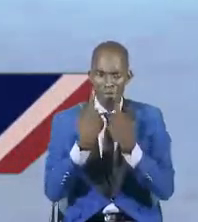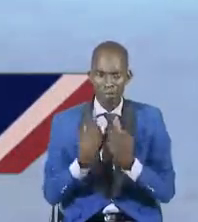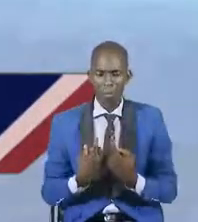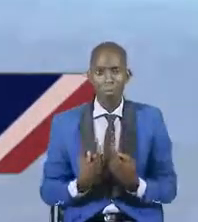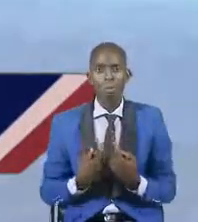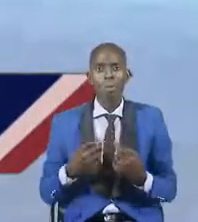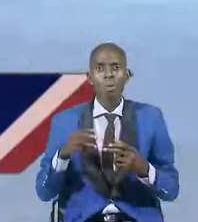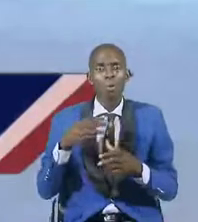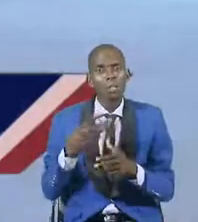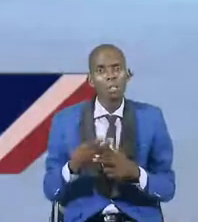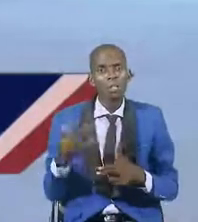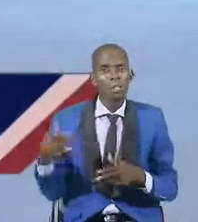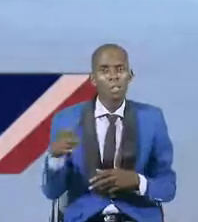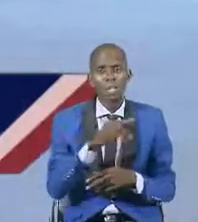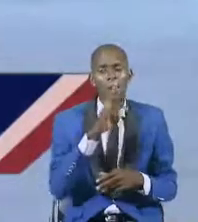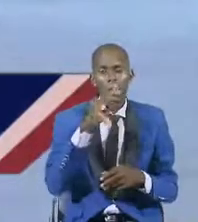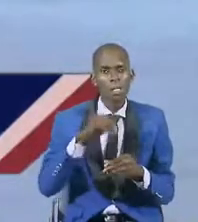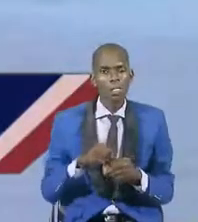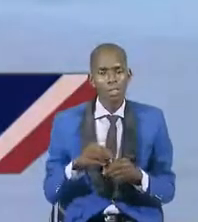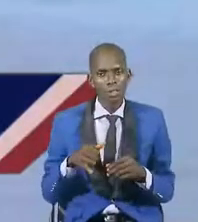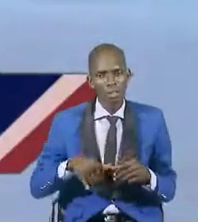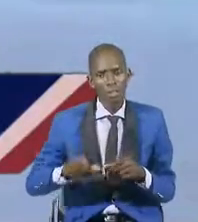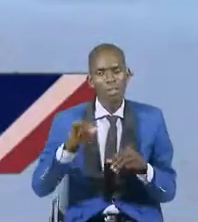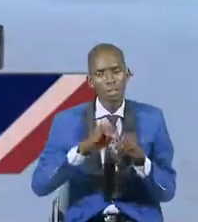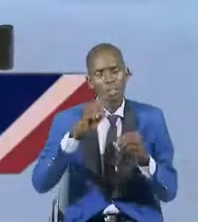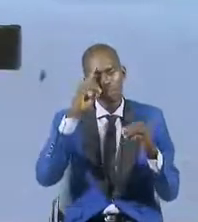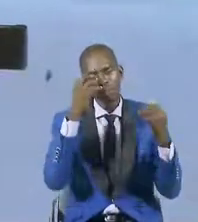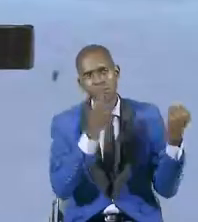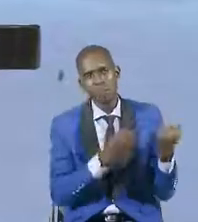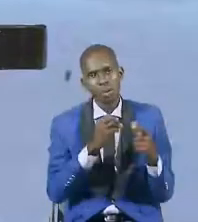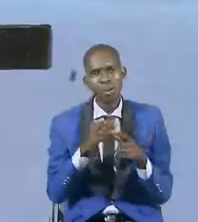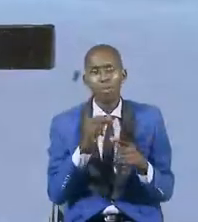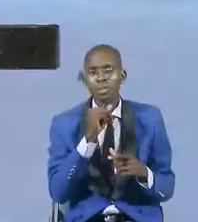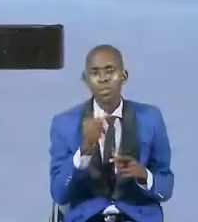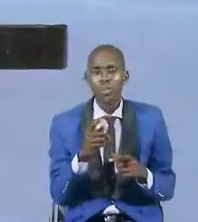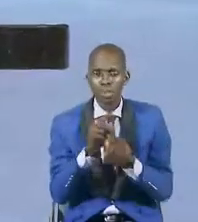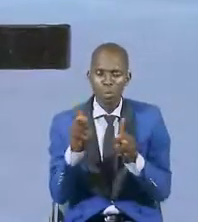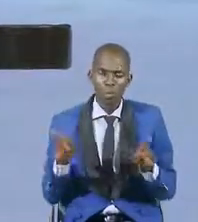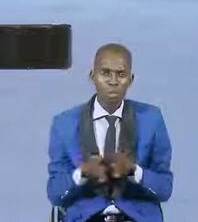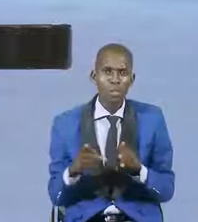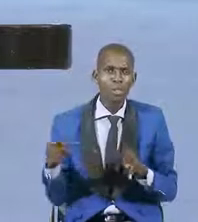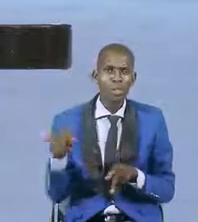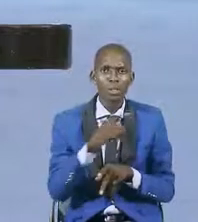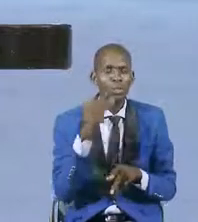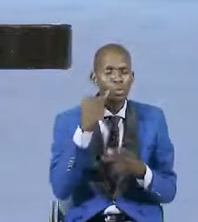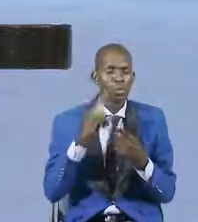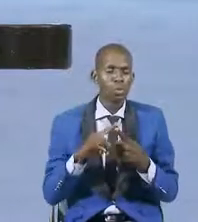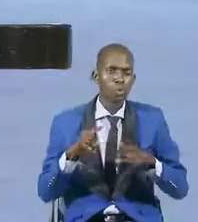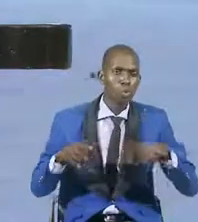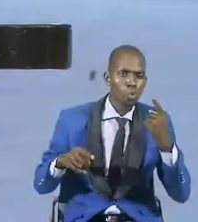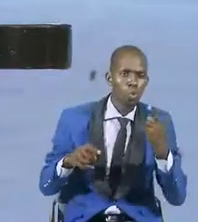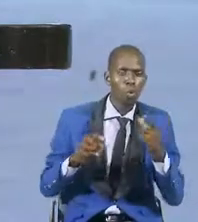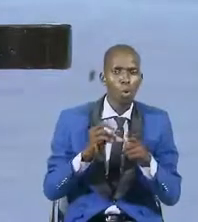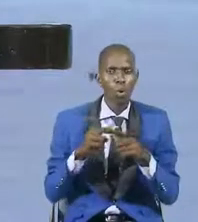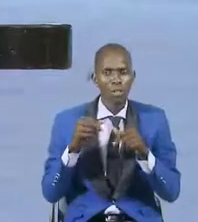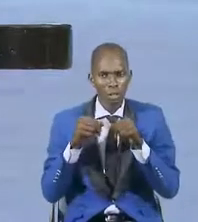ils n'ont pas l'examen de soi s'ils sont dans la foi ou pas. Alors là où ils doivent aller, là où